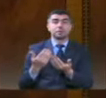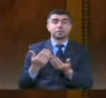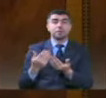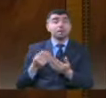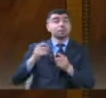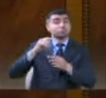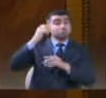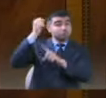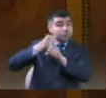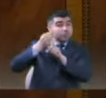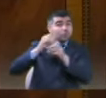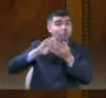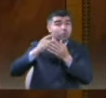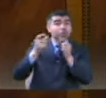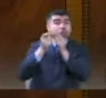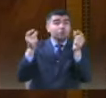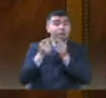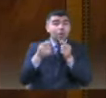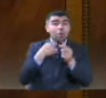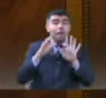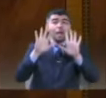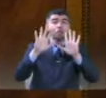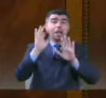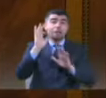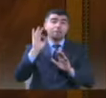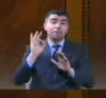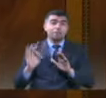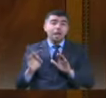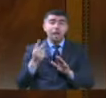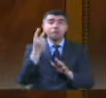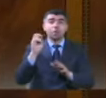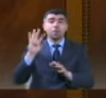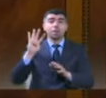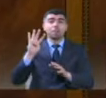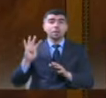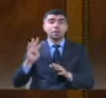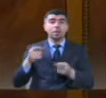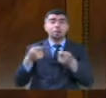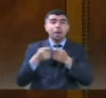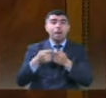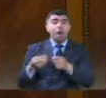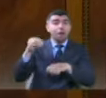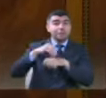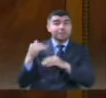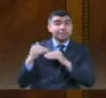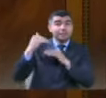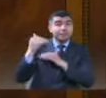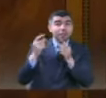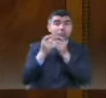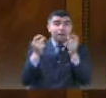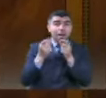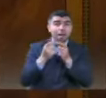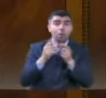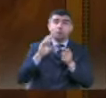المقاولة. راه بالمناسبة هذيك 10% اللي دازت في 2014 راه ما مرت إلا بصعوبة بالنسبة للمقاولة